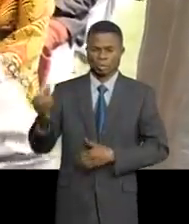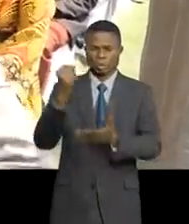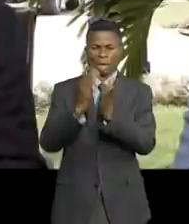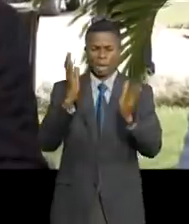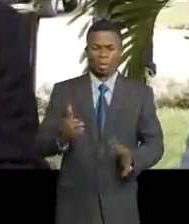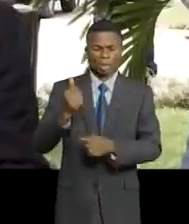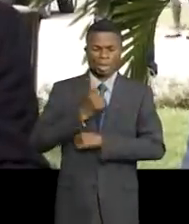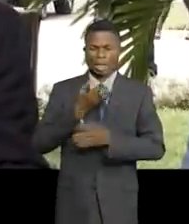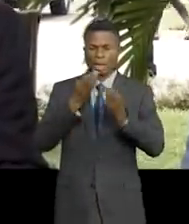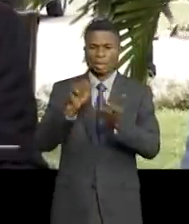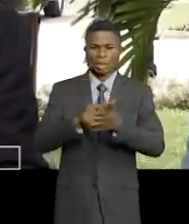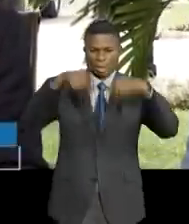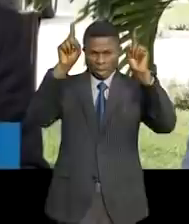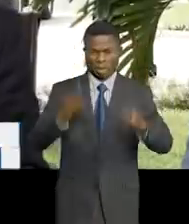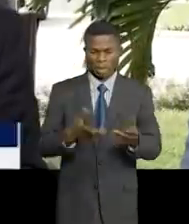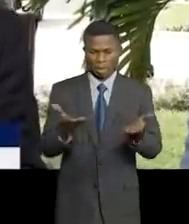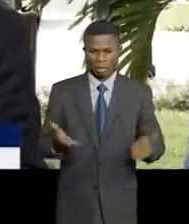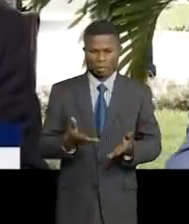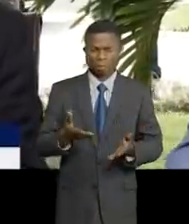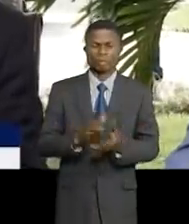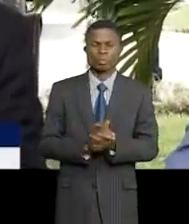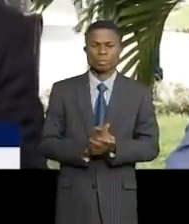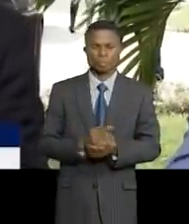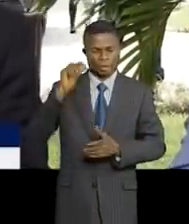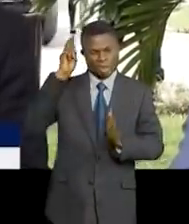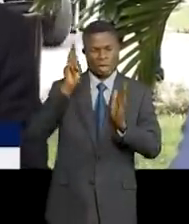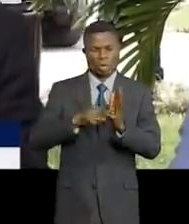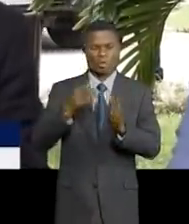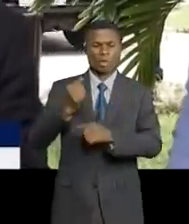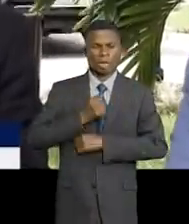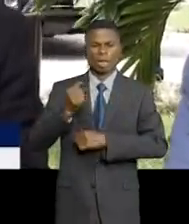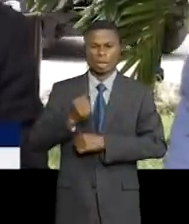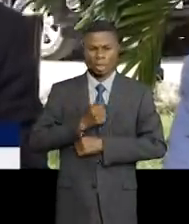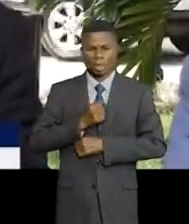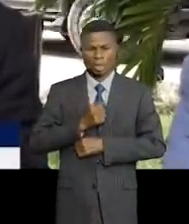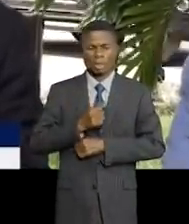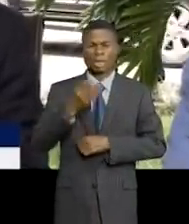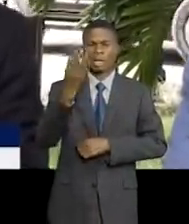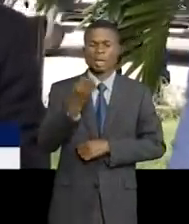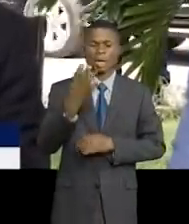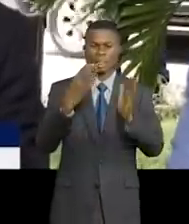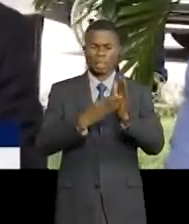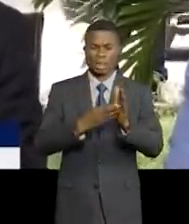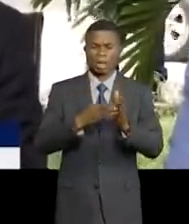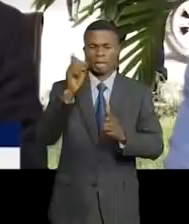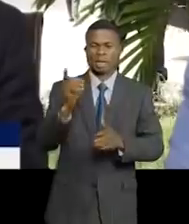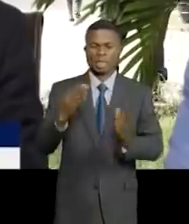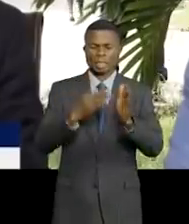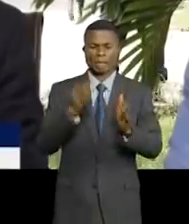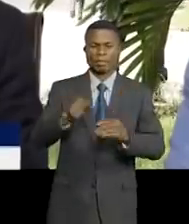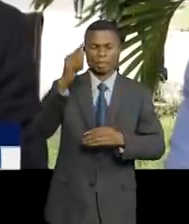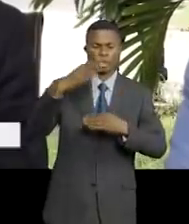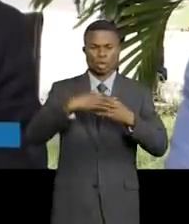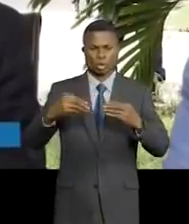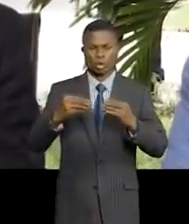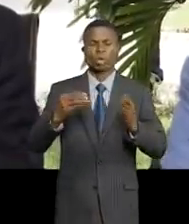ambassadeur. Pour cette année, je vous annonce que l'aide humanitaire du Canada s'élèvera à 39 millions de dollars canadiens. C'est